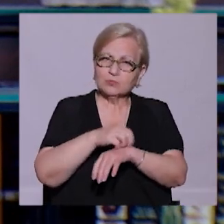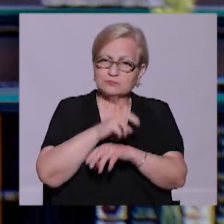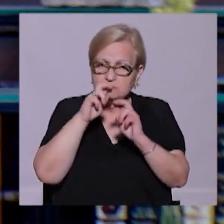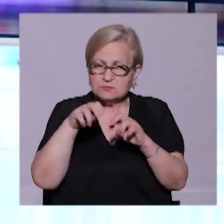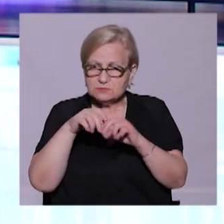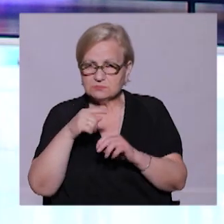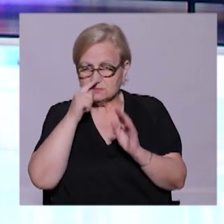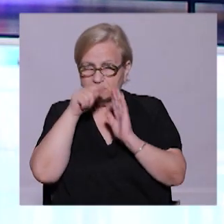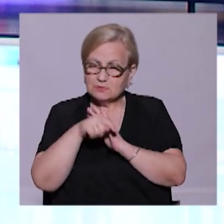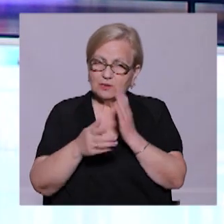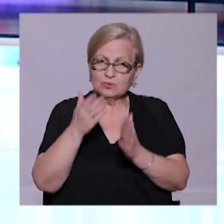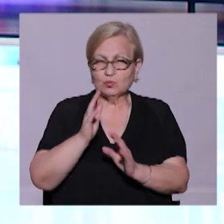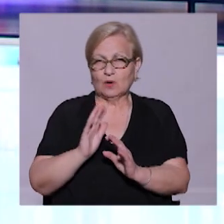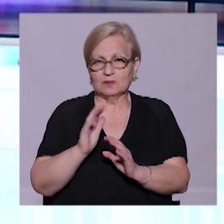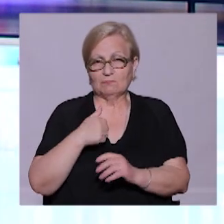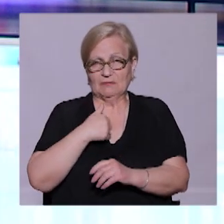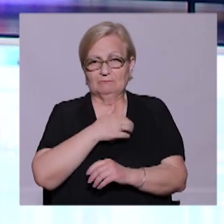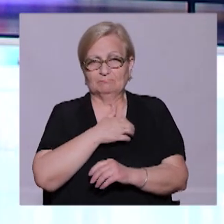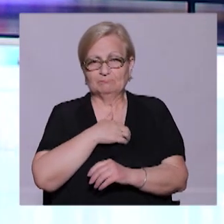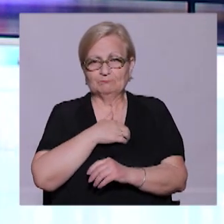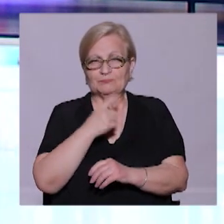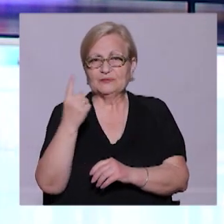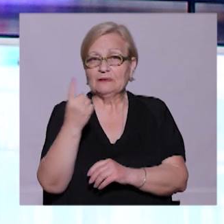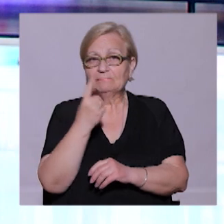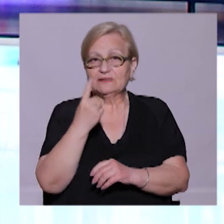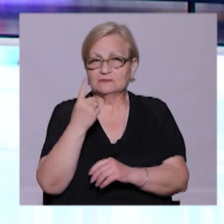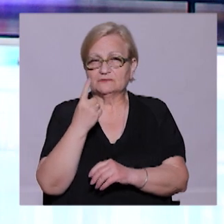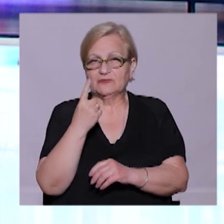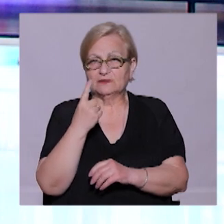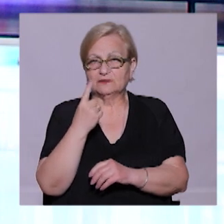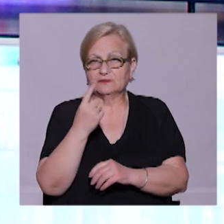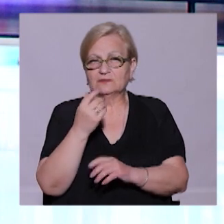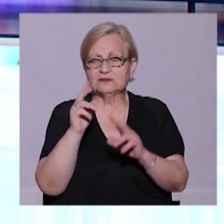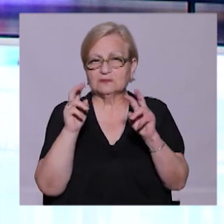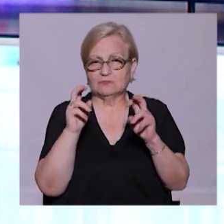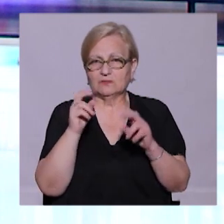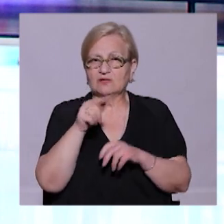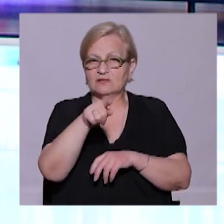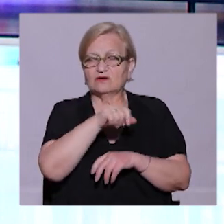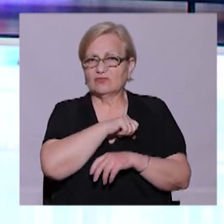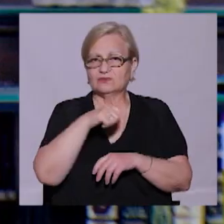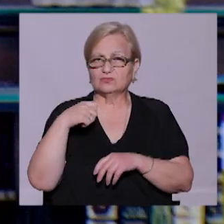სიტყვაობას? აი მე მინდა ეს იყოს პირველი თემა, რომელზეც